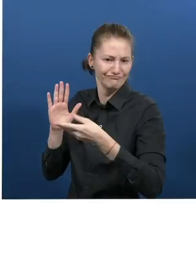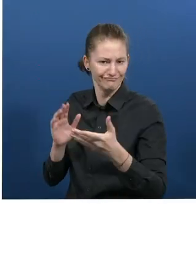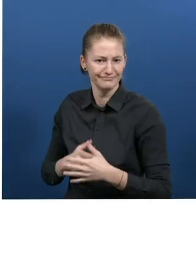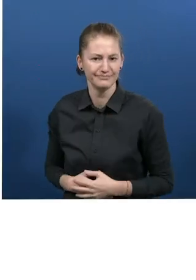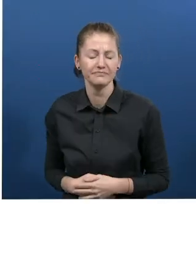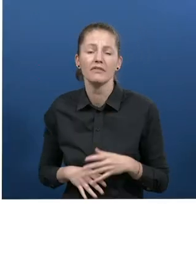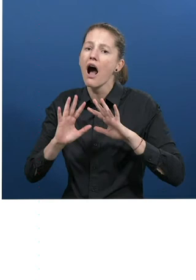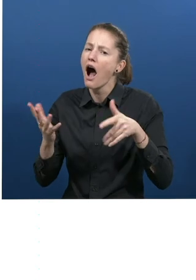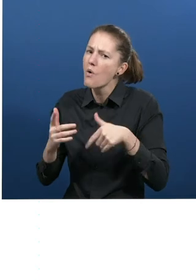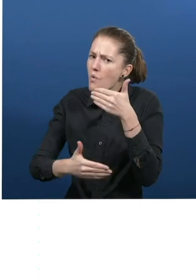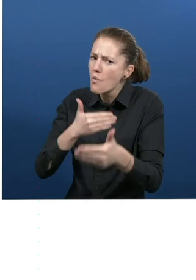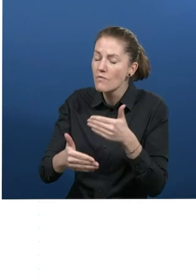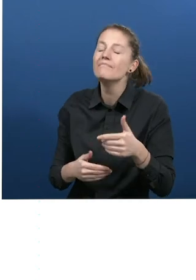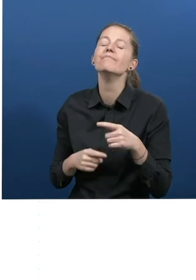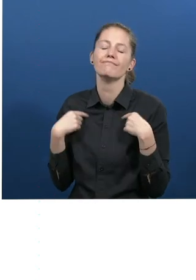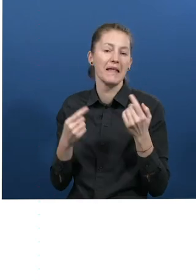work?